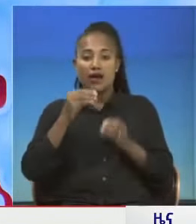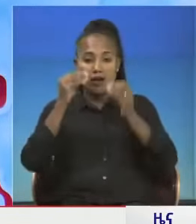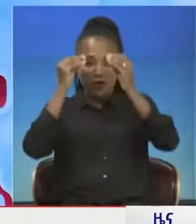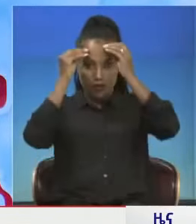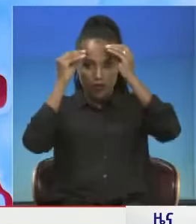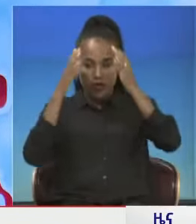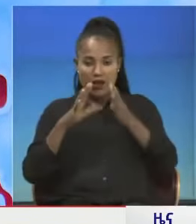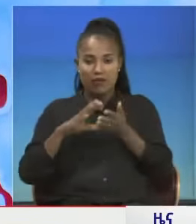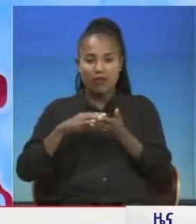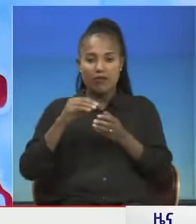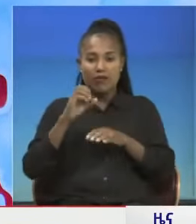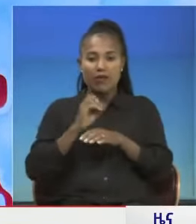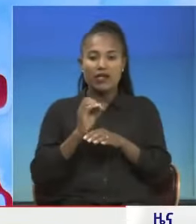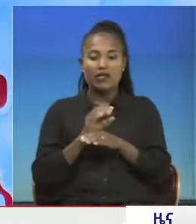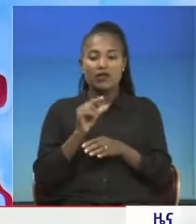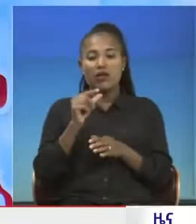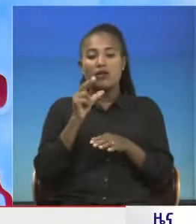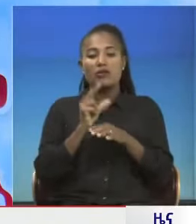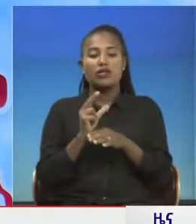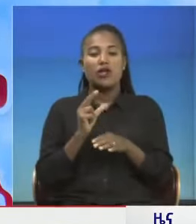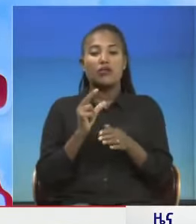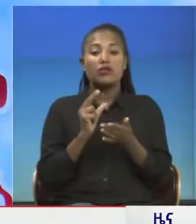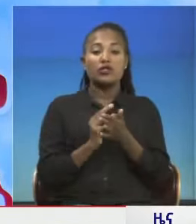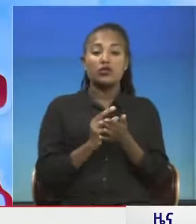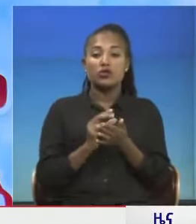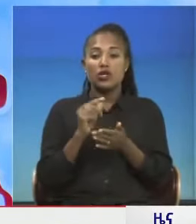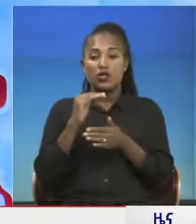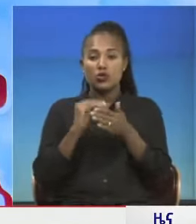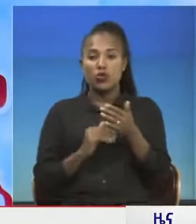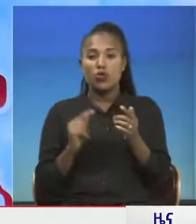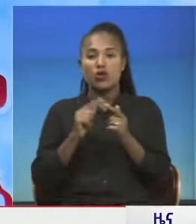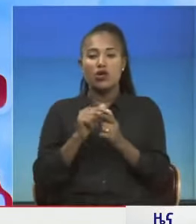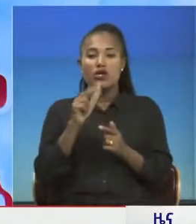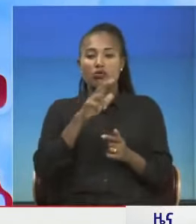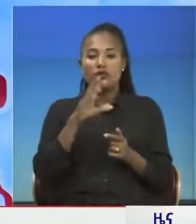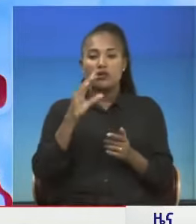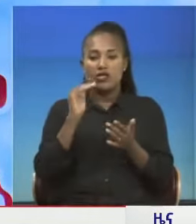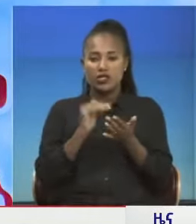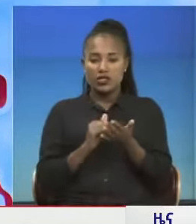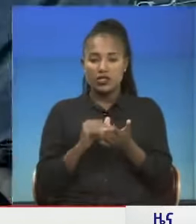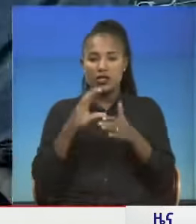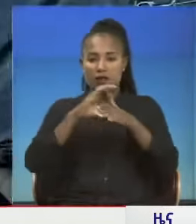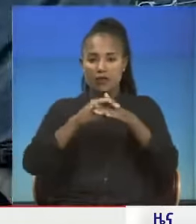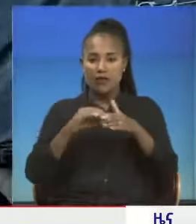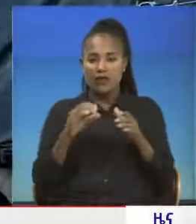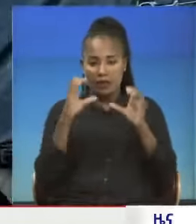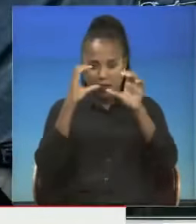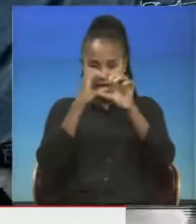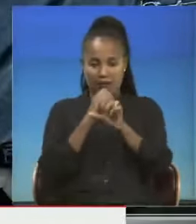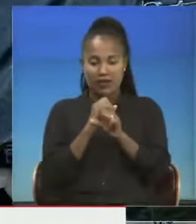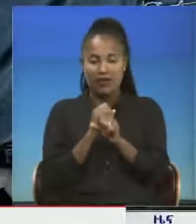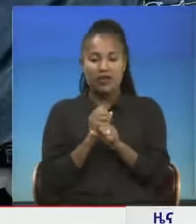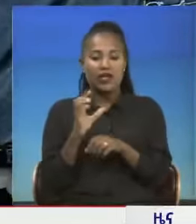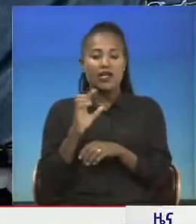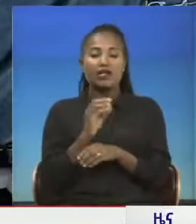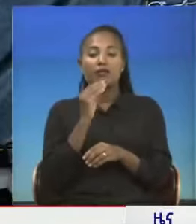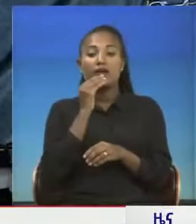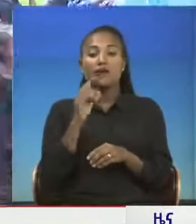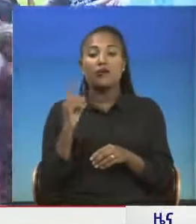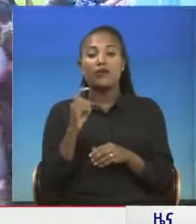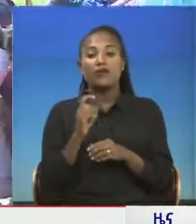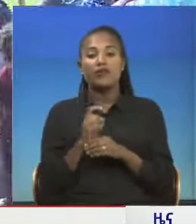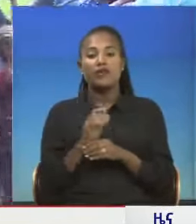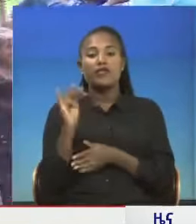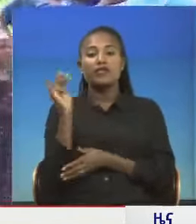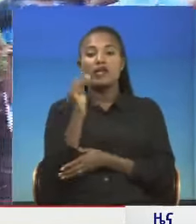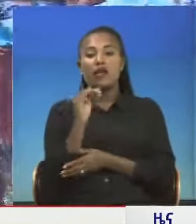ምሁራን መማክርት ያው የተወሰነ በጀት አለው። ከዛ በጀቱ ላይ ቀንሶ ወደ 350 ሺህ ብር የሚገመት ለዕለት ጉርስ